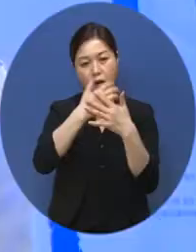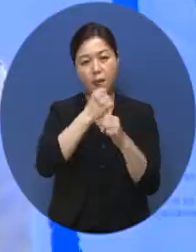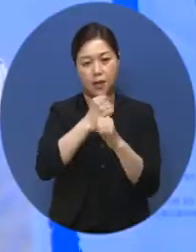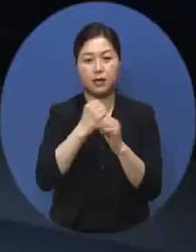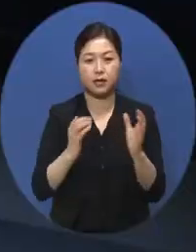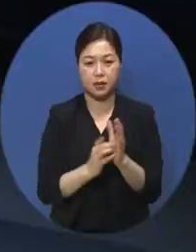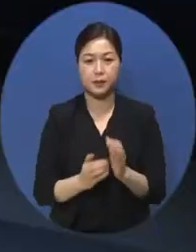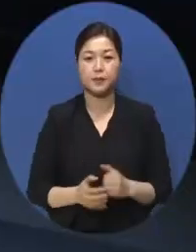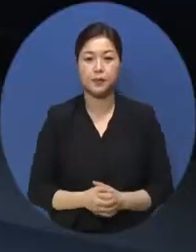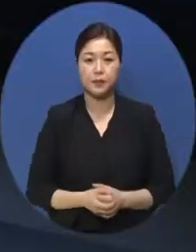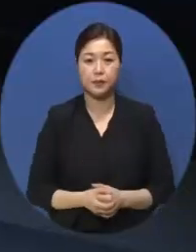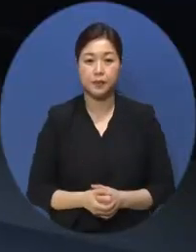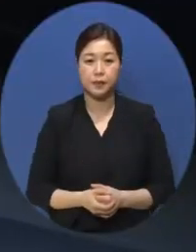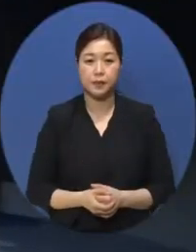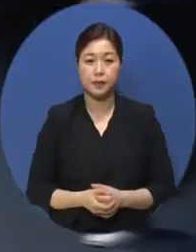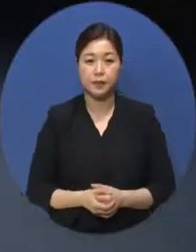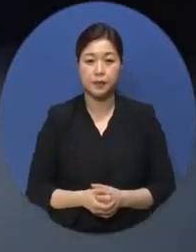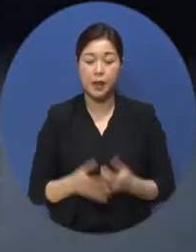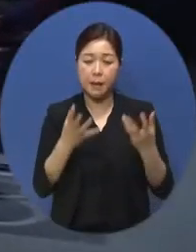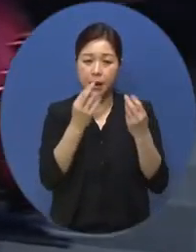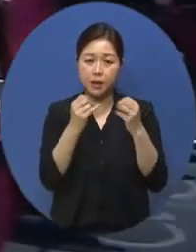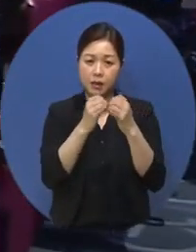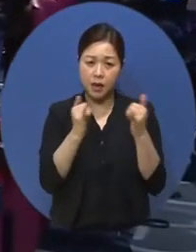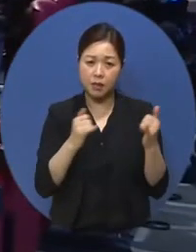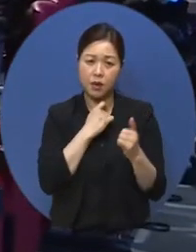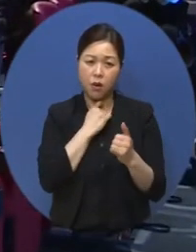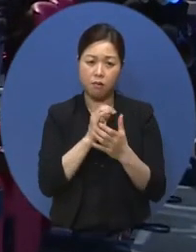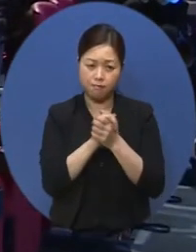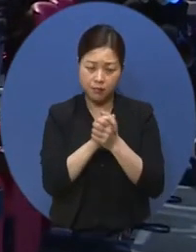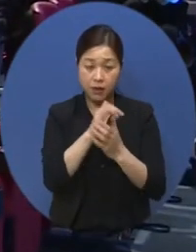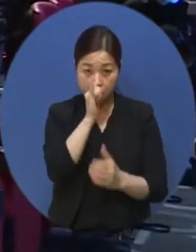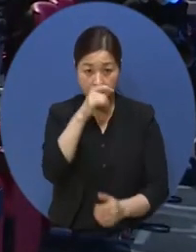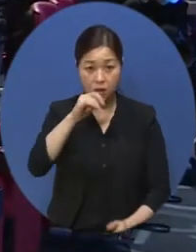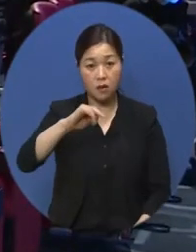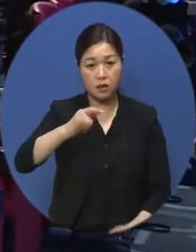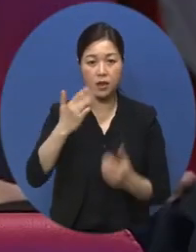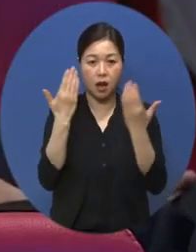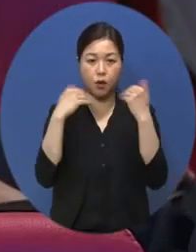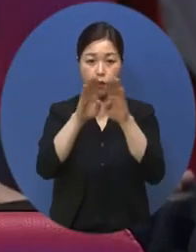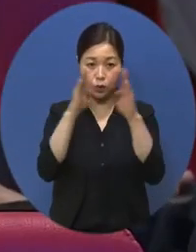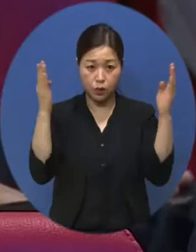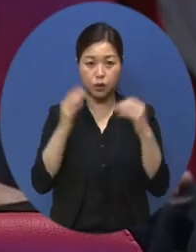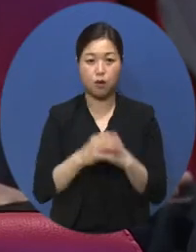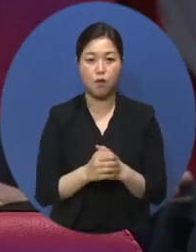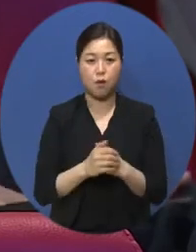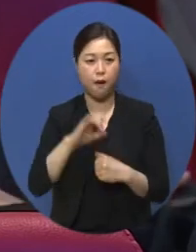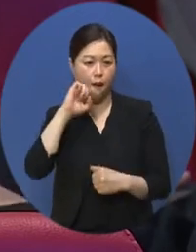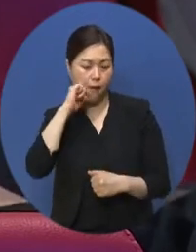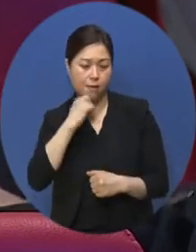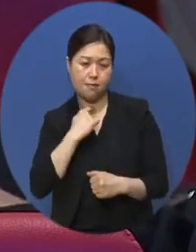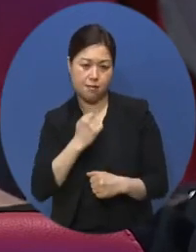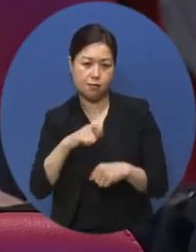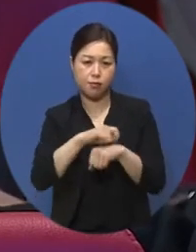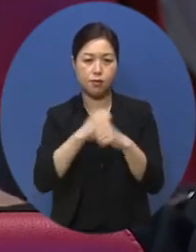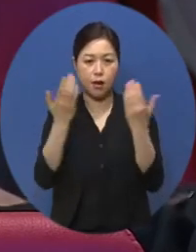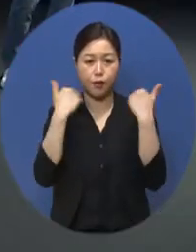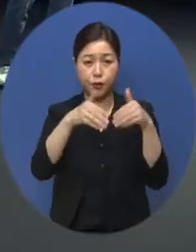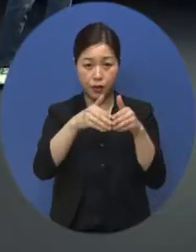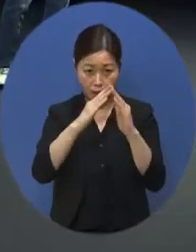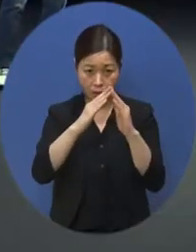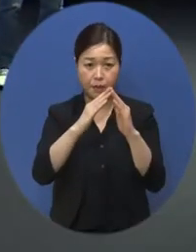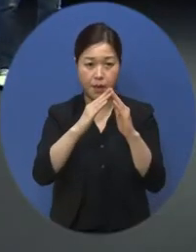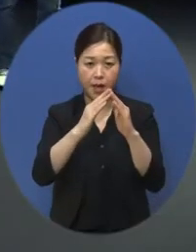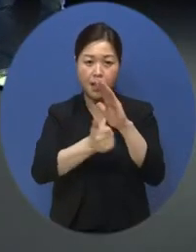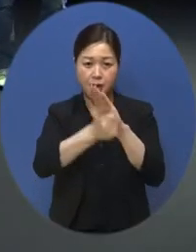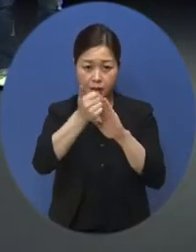만들었습니다. 많은 이들의 염원이 담긴 서진학교가 문을 열고 긴 시간 어려움을 겪어온 특수학교 설립에